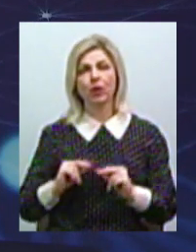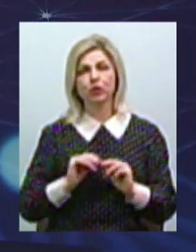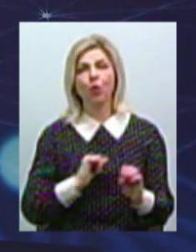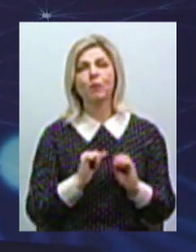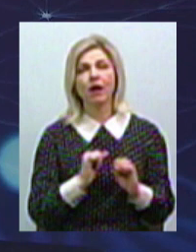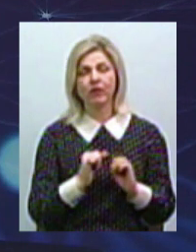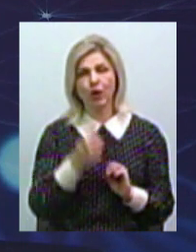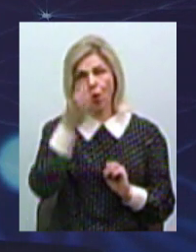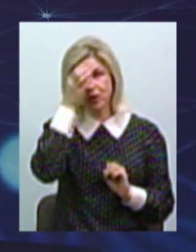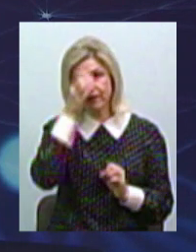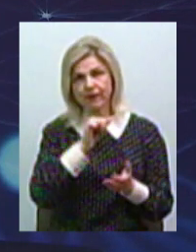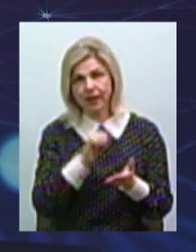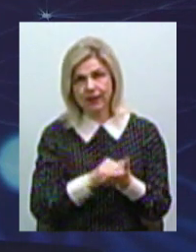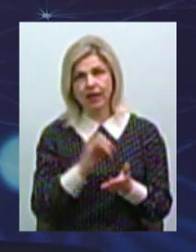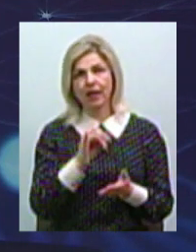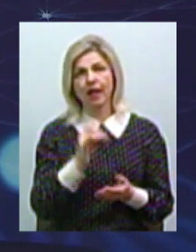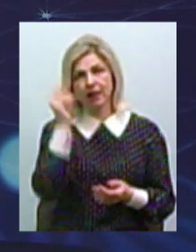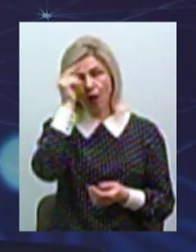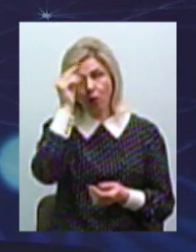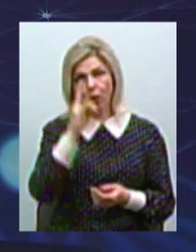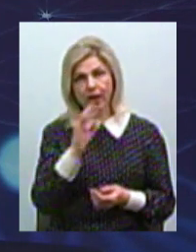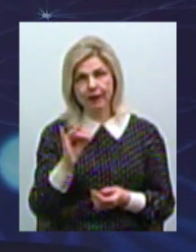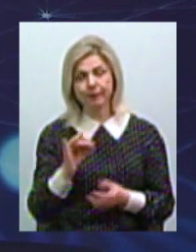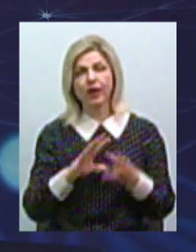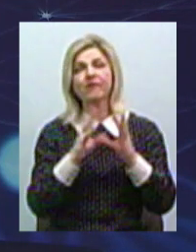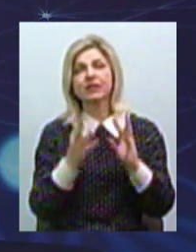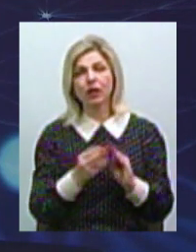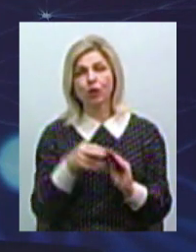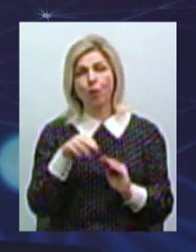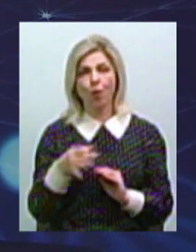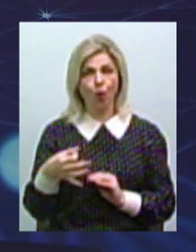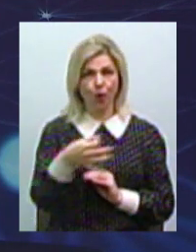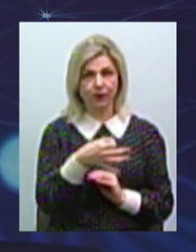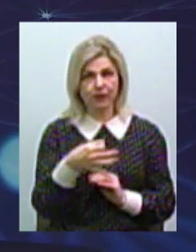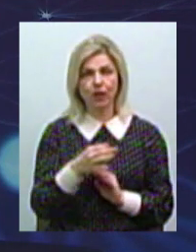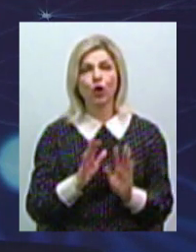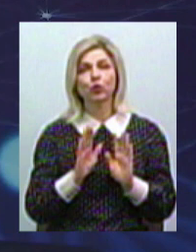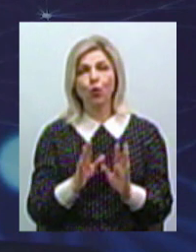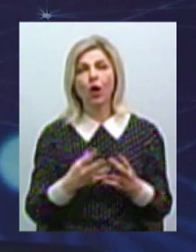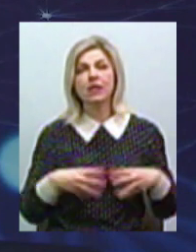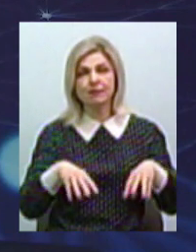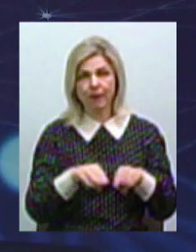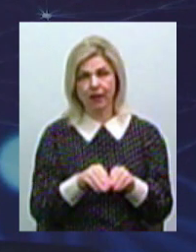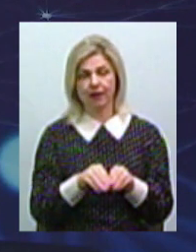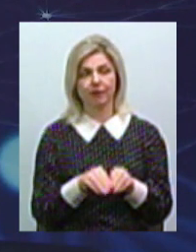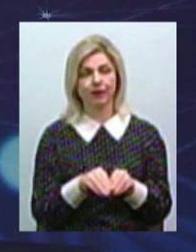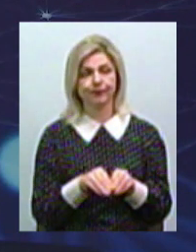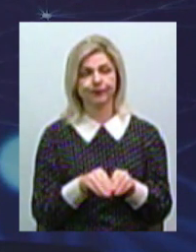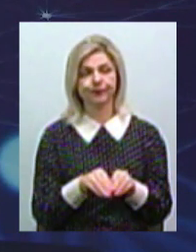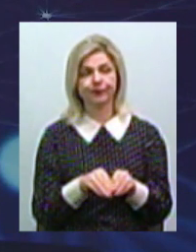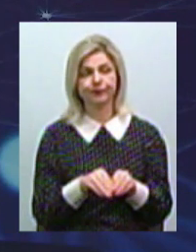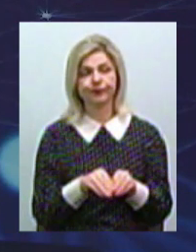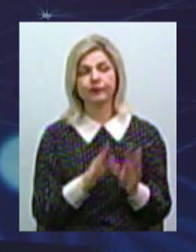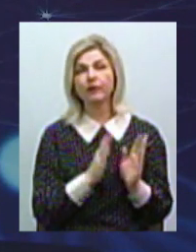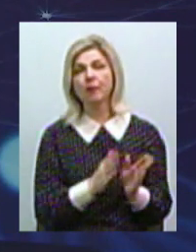управліннями освіти і науки, як міста Миколаєва, так і в цілому по області. Тому що тільки спільно і тільки налагодивши